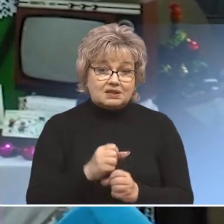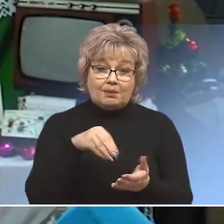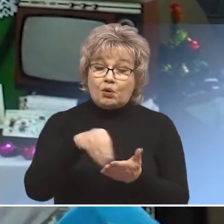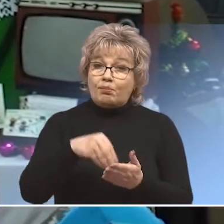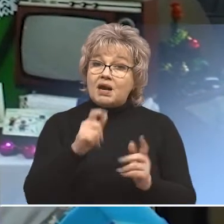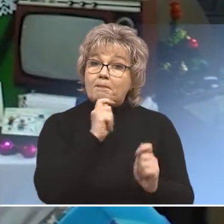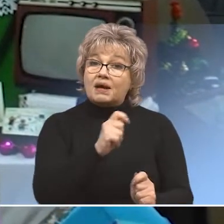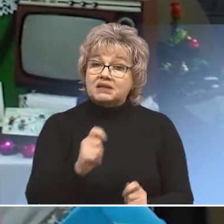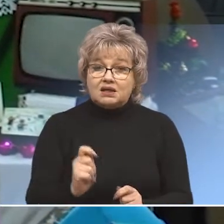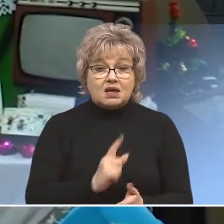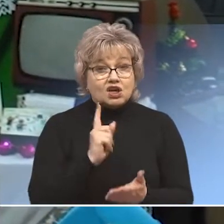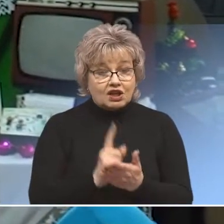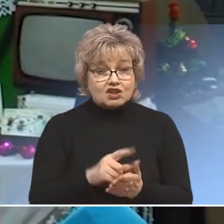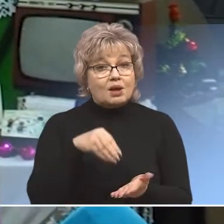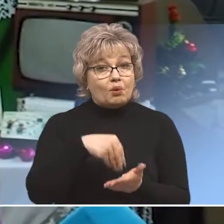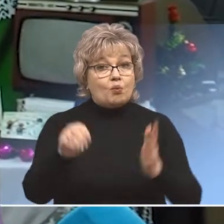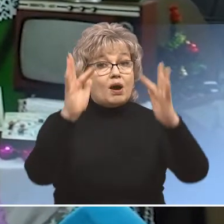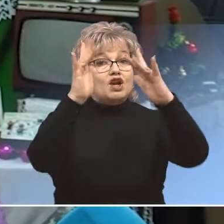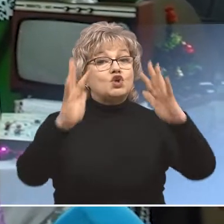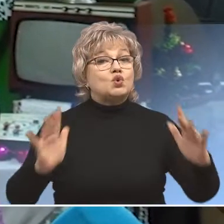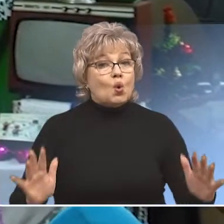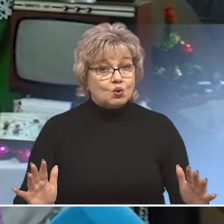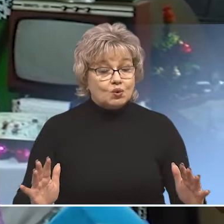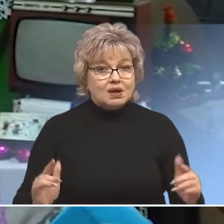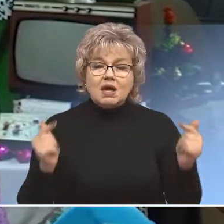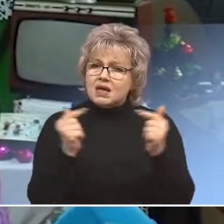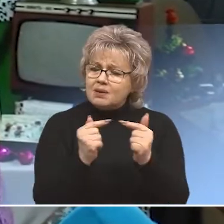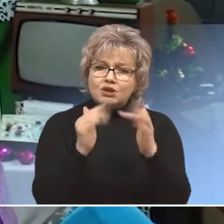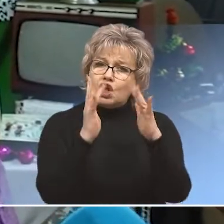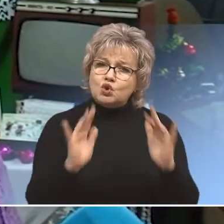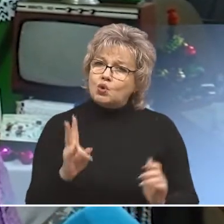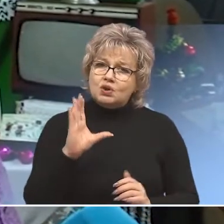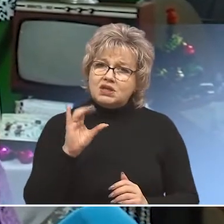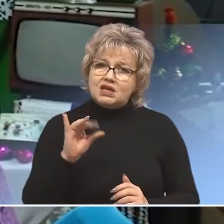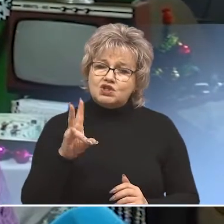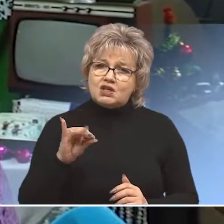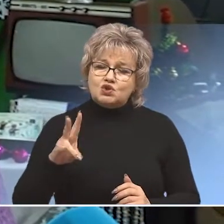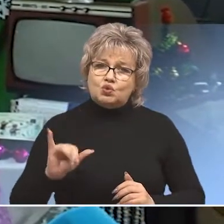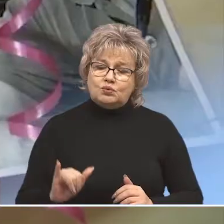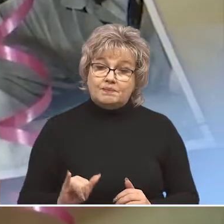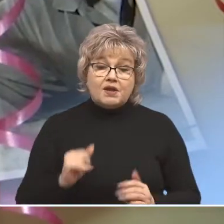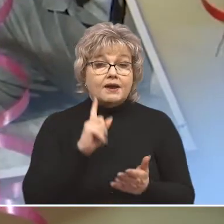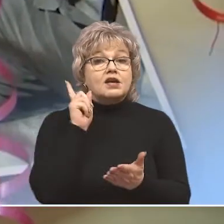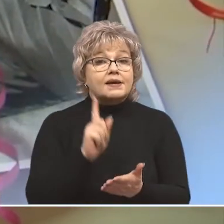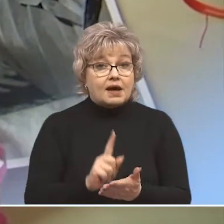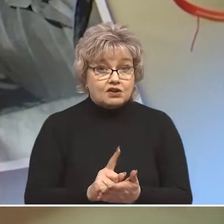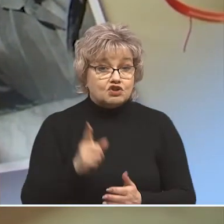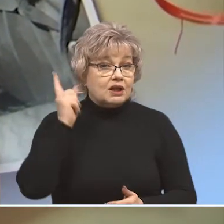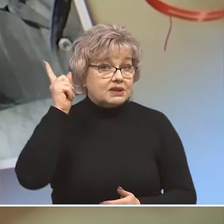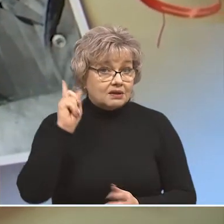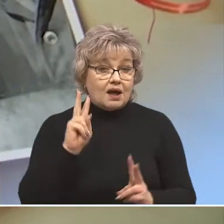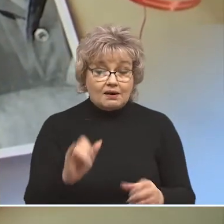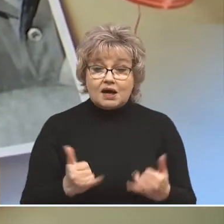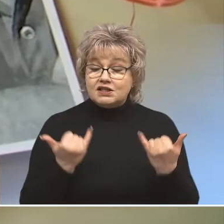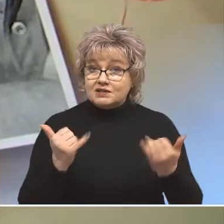подарки и, конечно же, покупали зеленую красавицу, елку. Именно елку, а не сосенку. И, конечно,